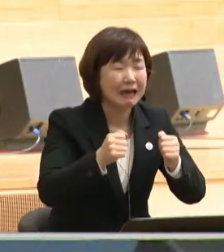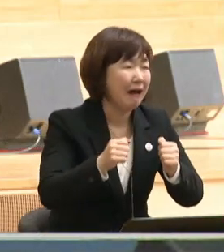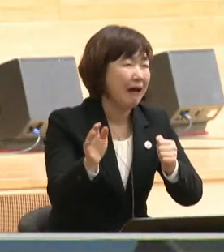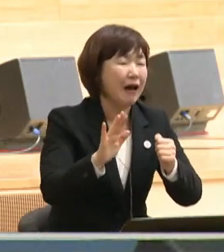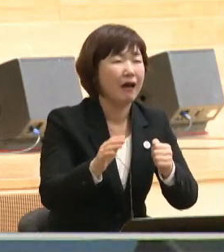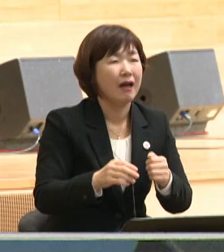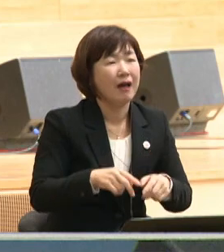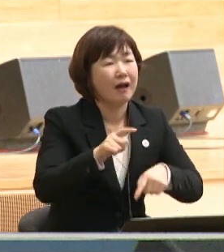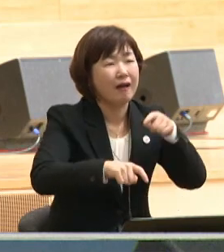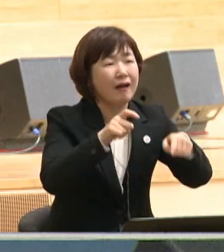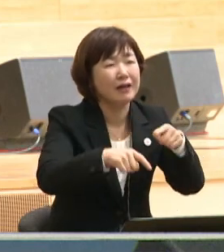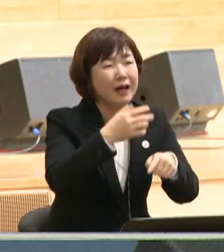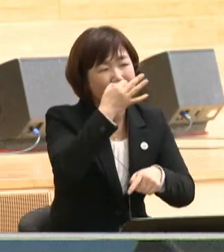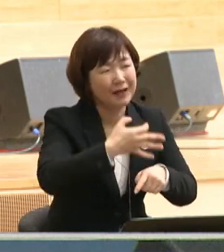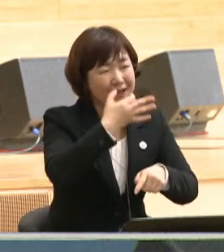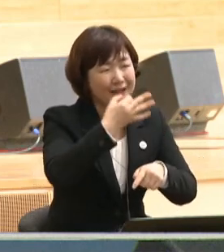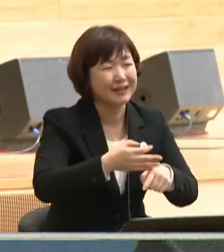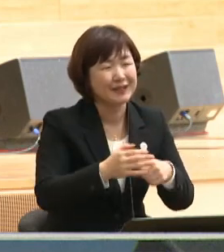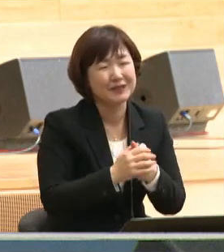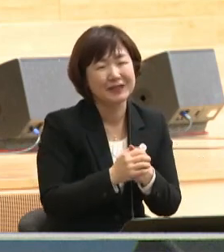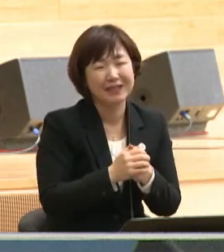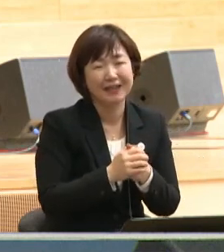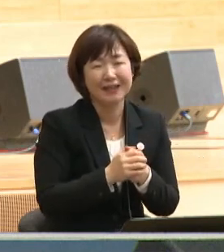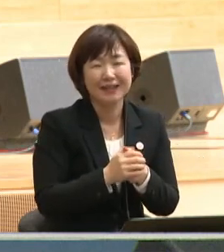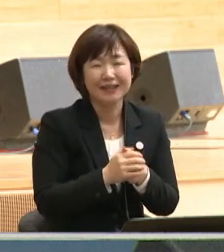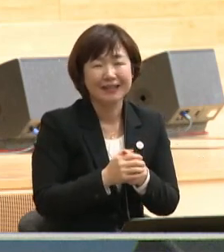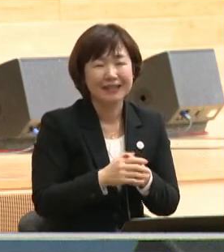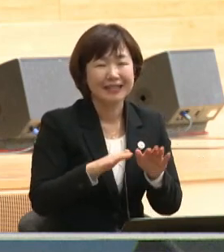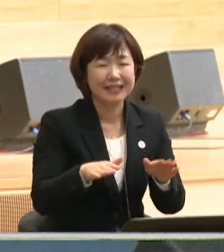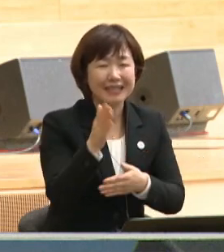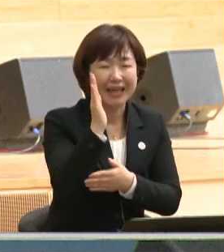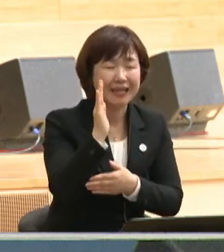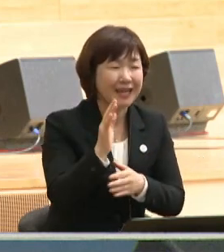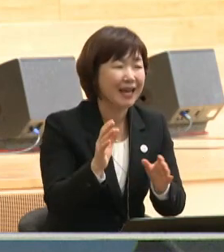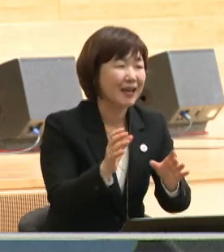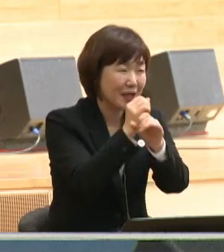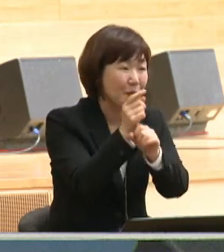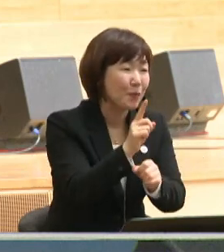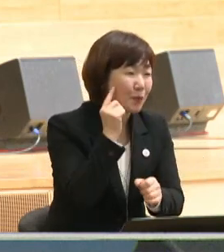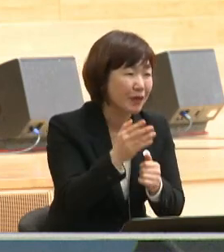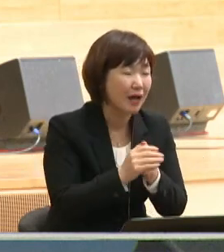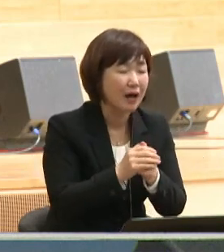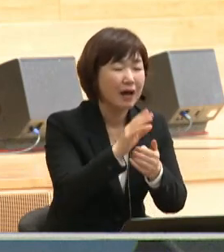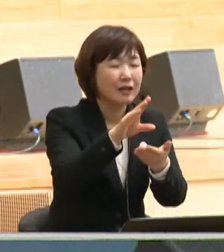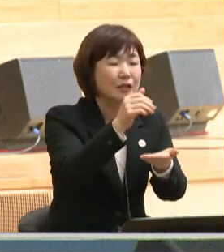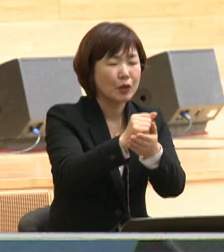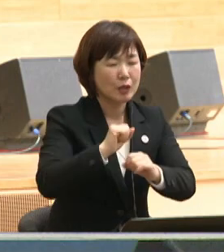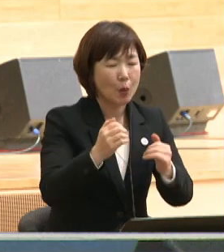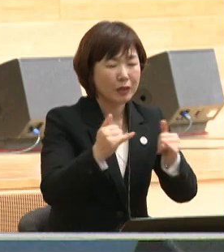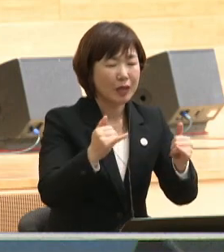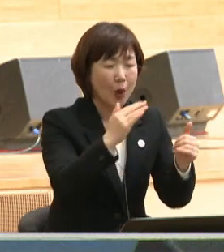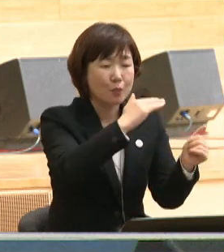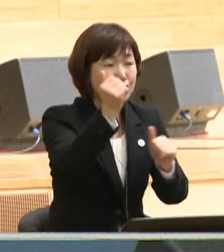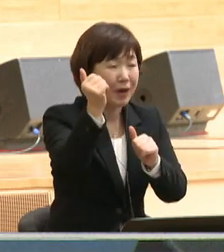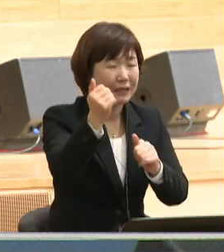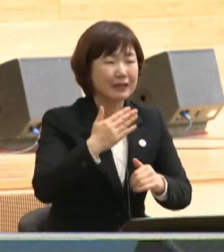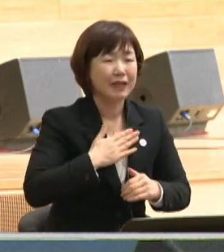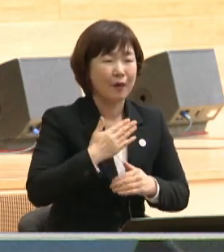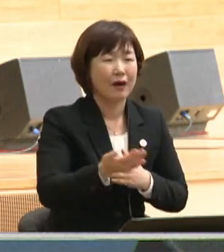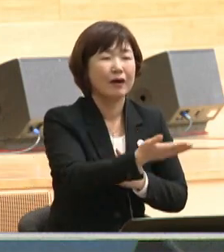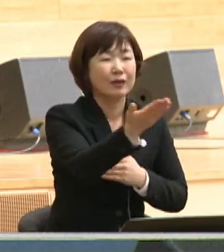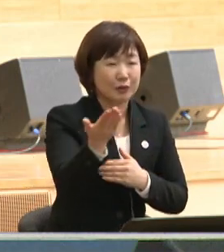숨찬 몸이 되어버린 것이죠 여러분 지금 무슨 이야기를 하고 있습니까 그리스도 예수의 병사로 부름 받은 우리들 역시